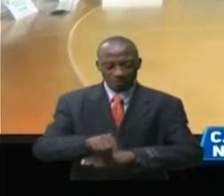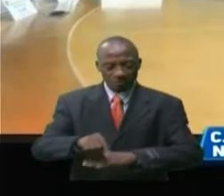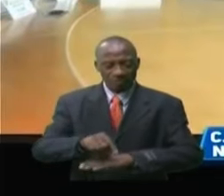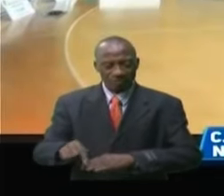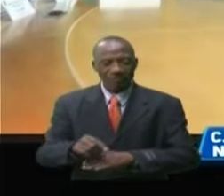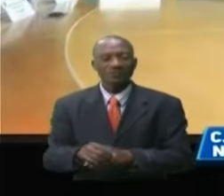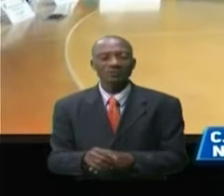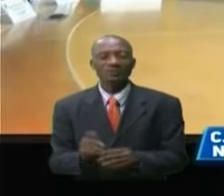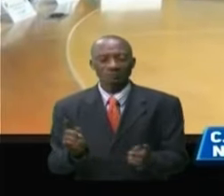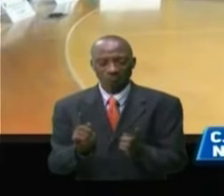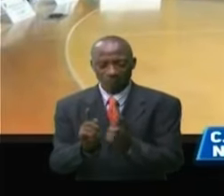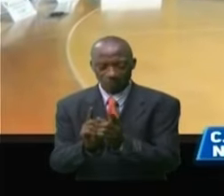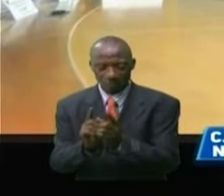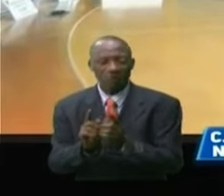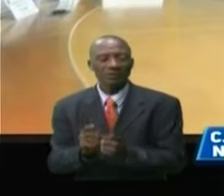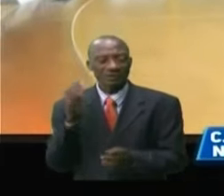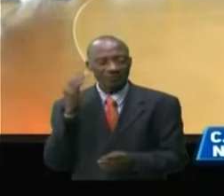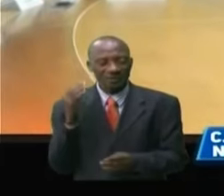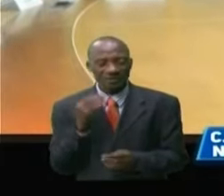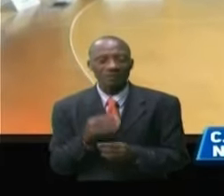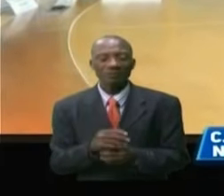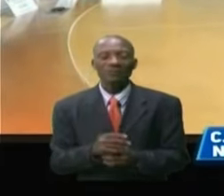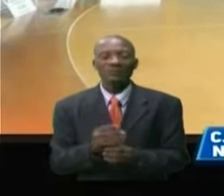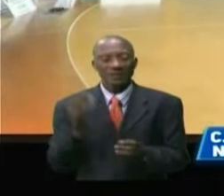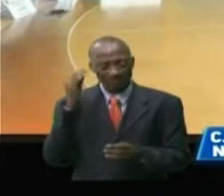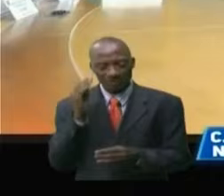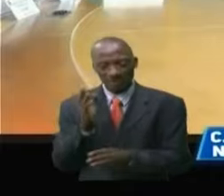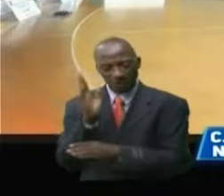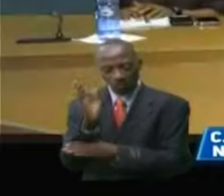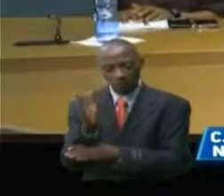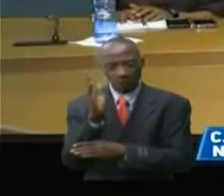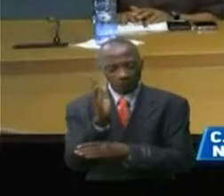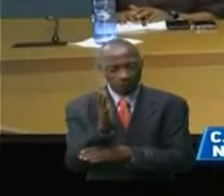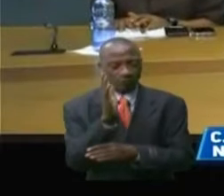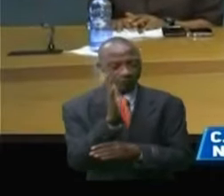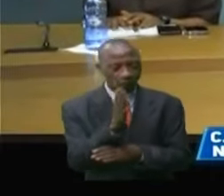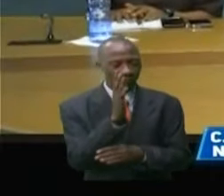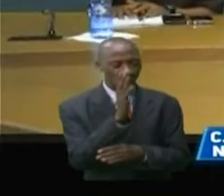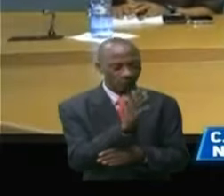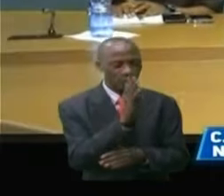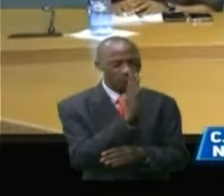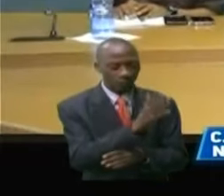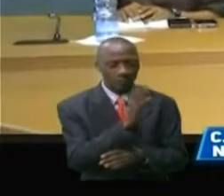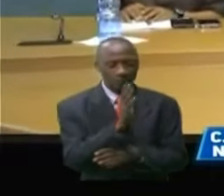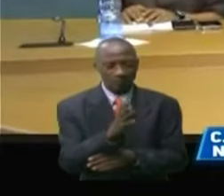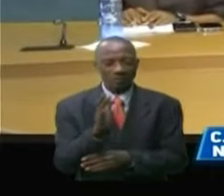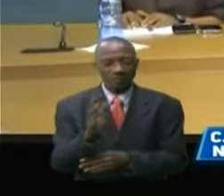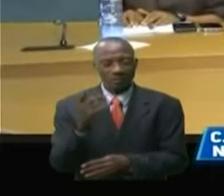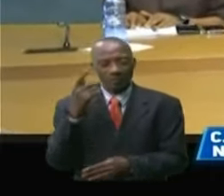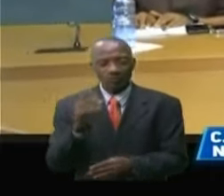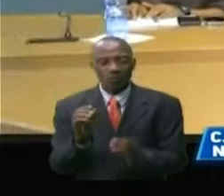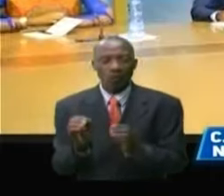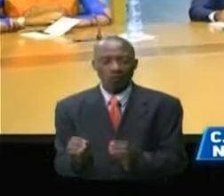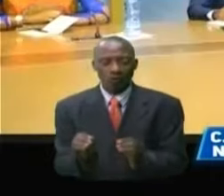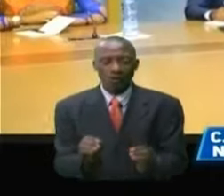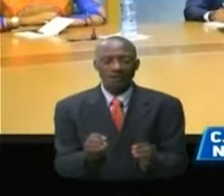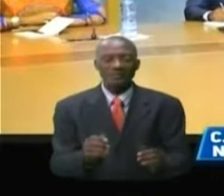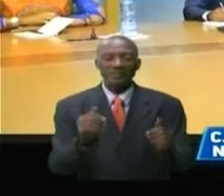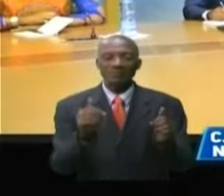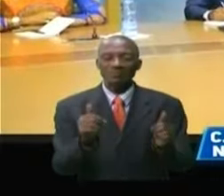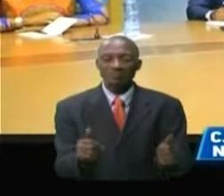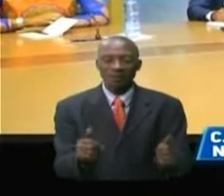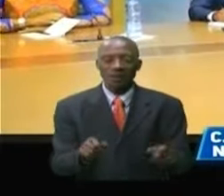la part de l'autorité des tutelles quelques orientations, instructions et sages conseils pour l'organisation harmonieuse et